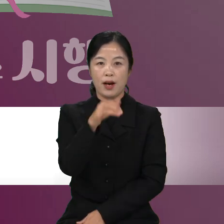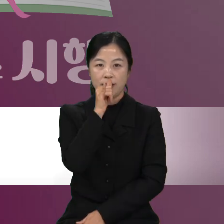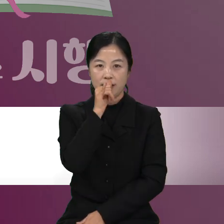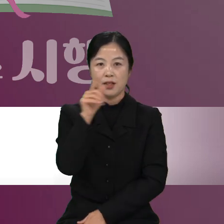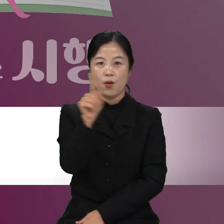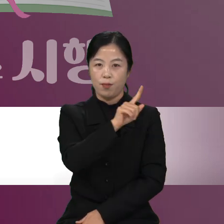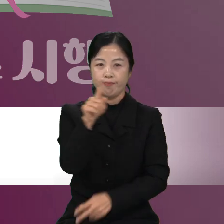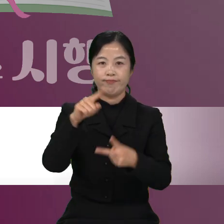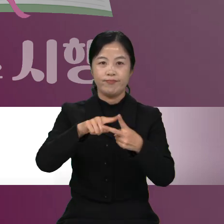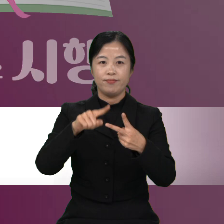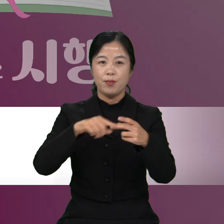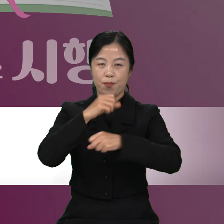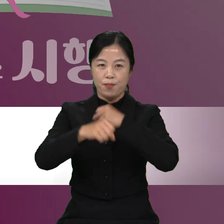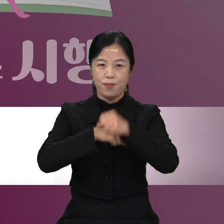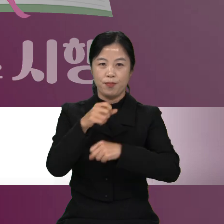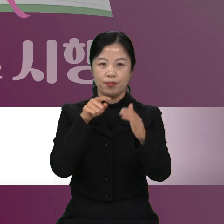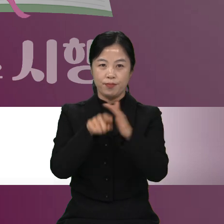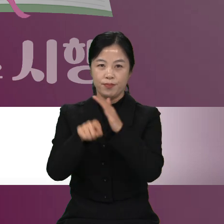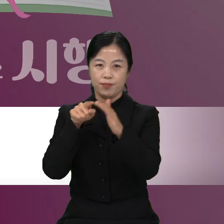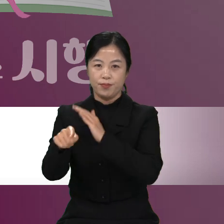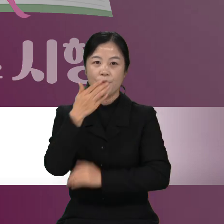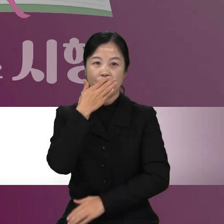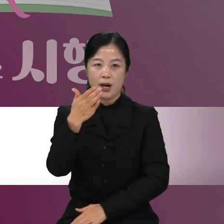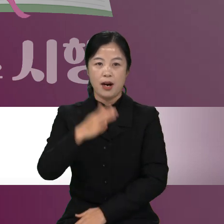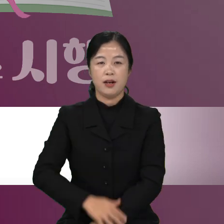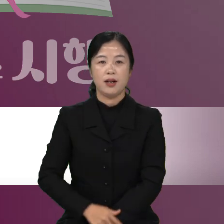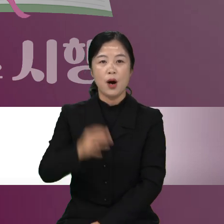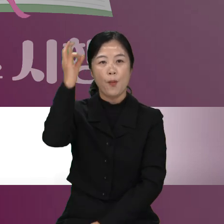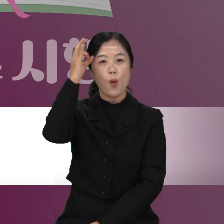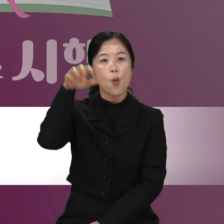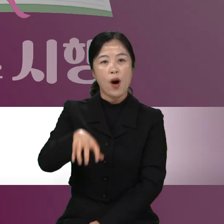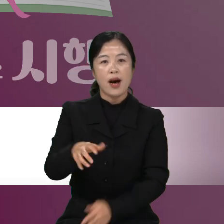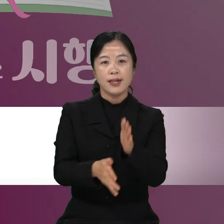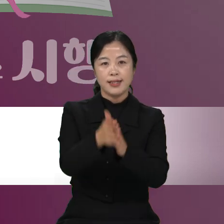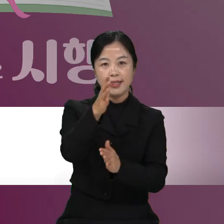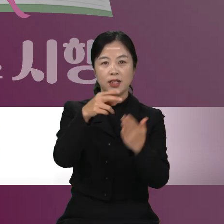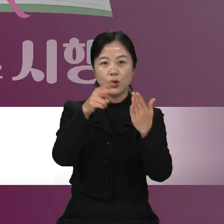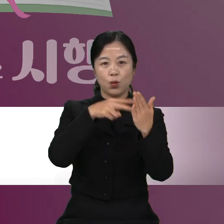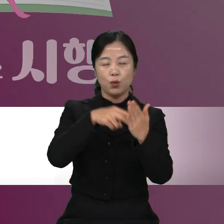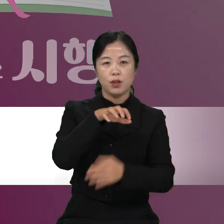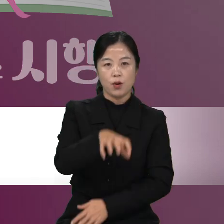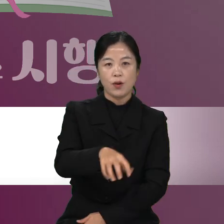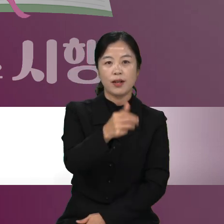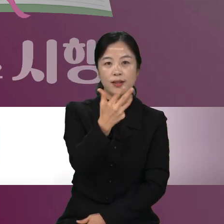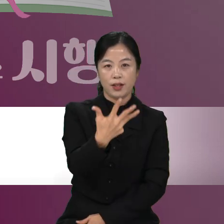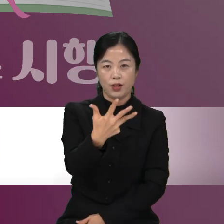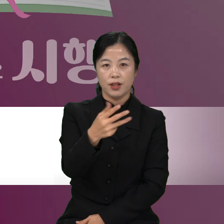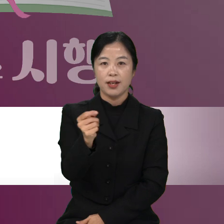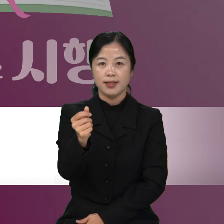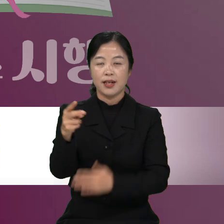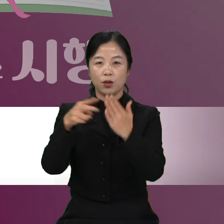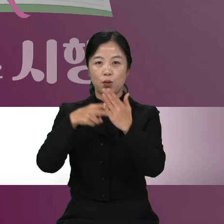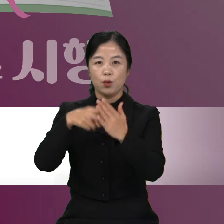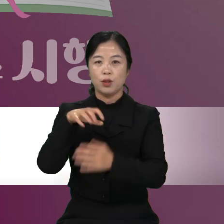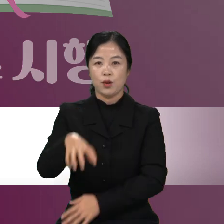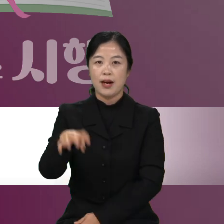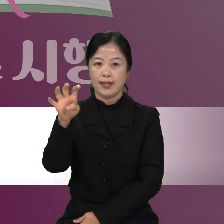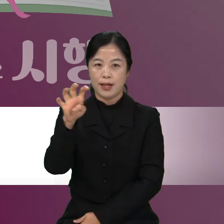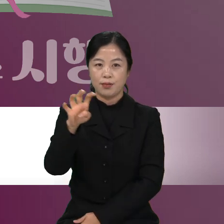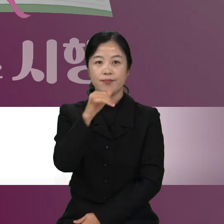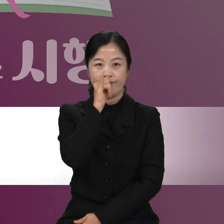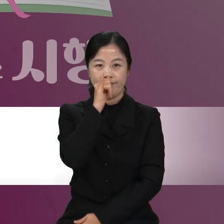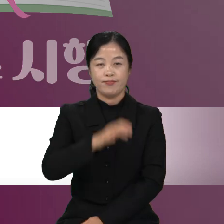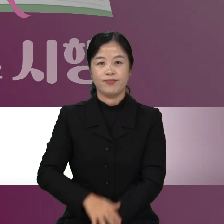공간적 한계를 넘어 어디서든 도서관을 이용할 수 있습니다 포항 시립도서관 여덟 곳과 작은 도서관 마흔